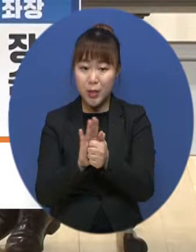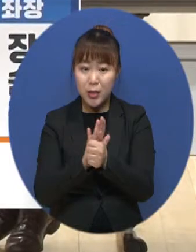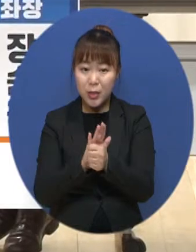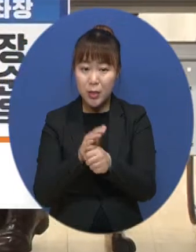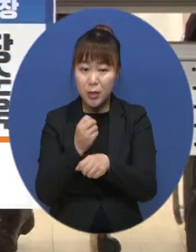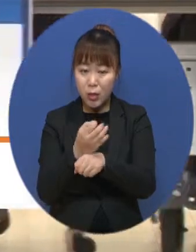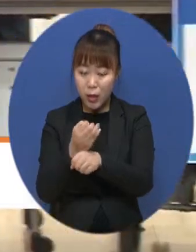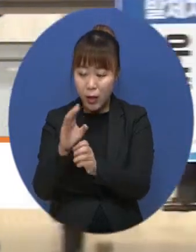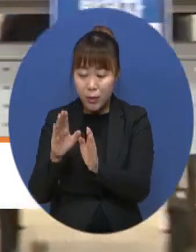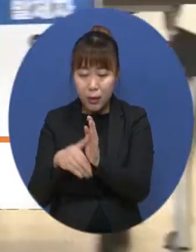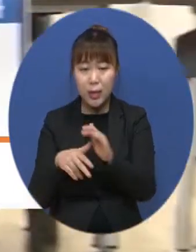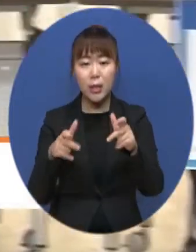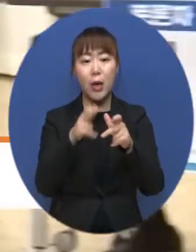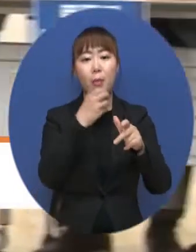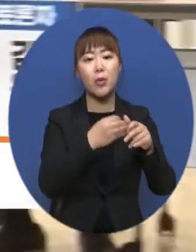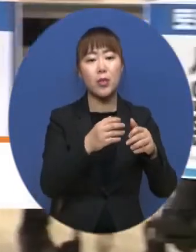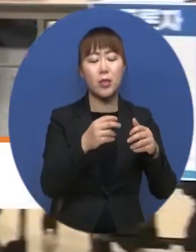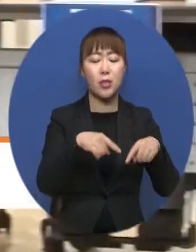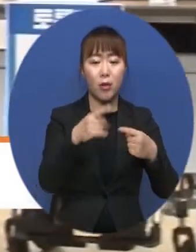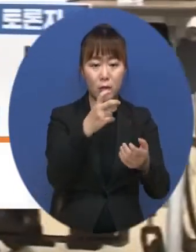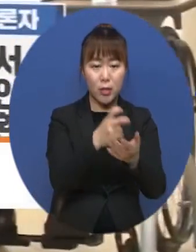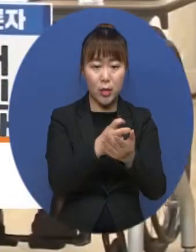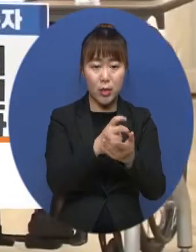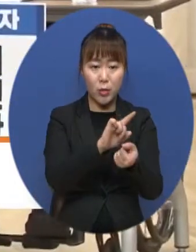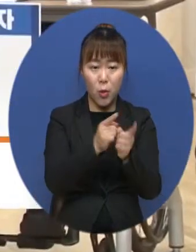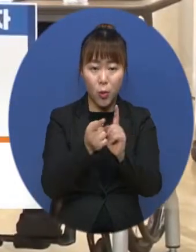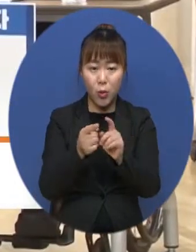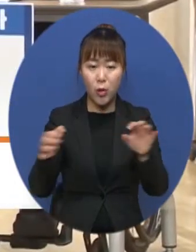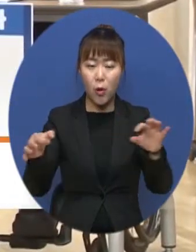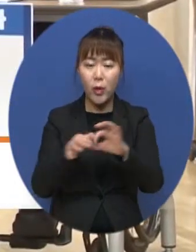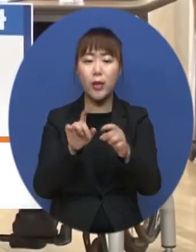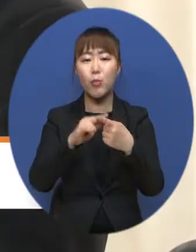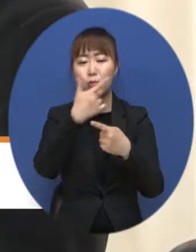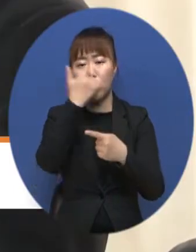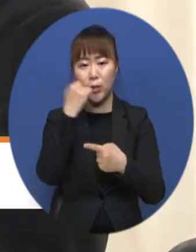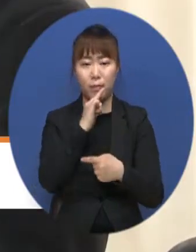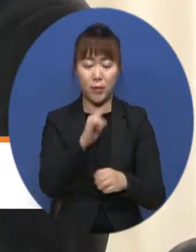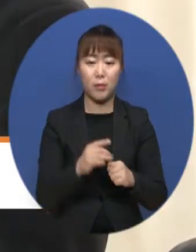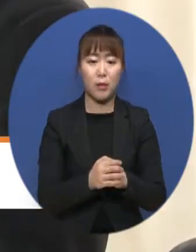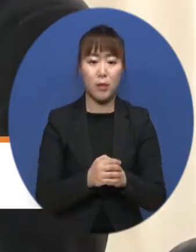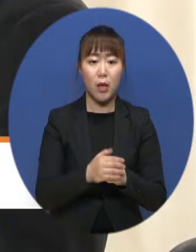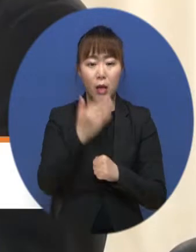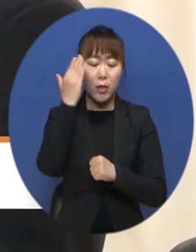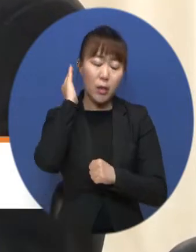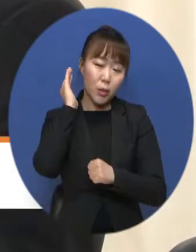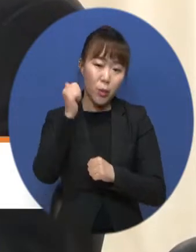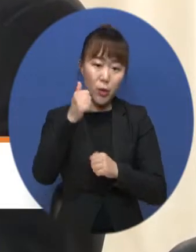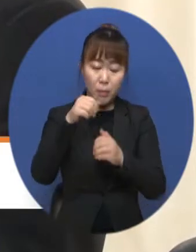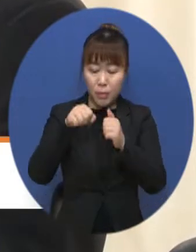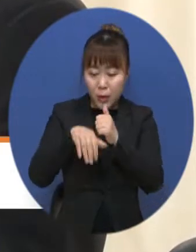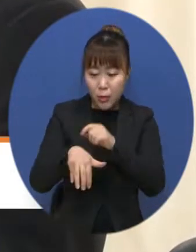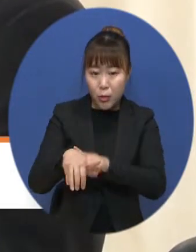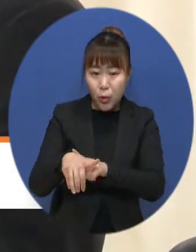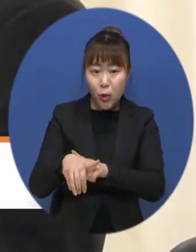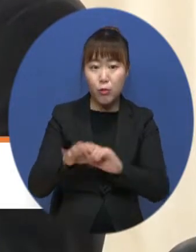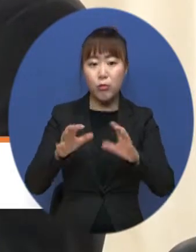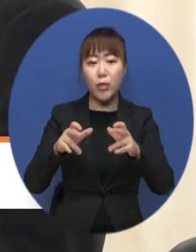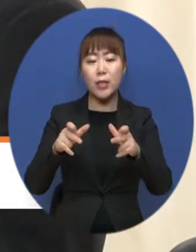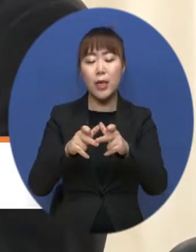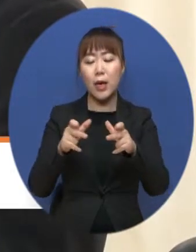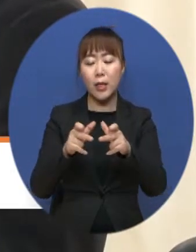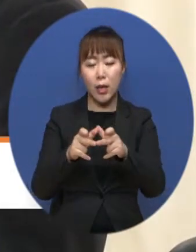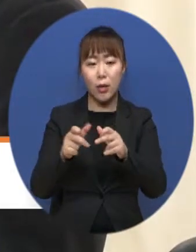가운데 장애인 복지정책 간 상호 연계성 미흡을 꼽았습니다. 이에 대통령 소속 아래 국가장애인위원회